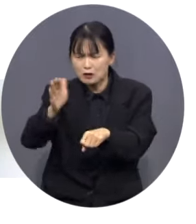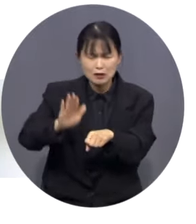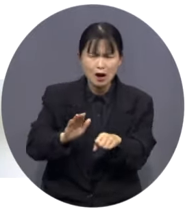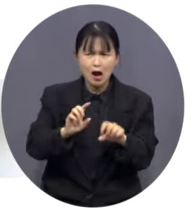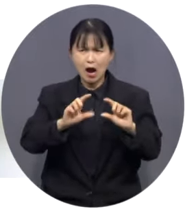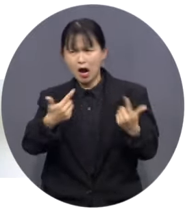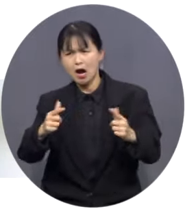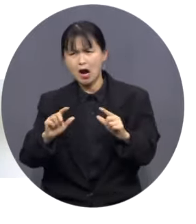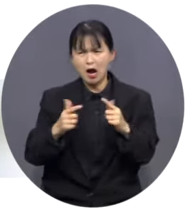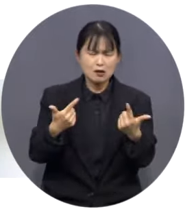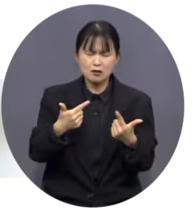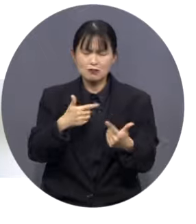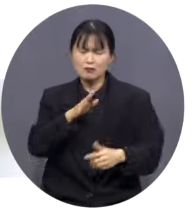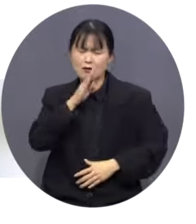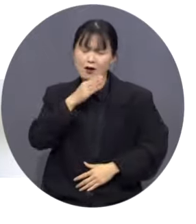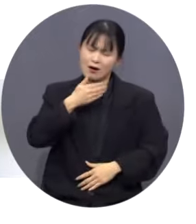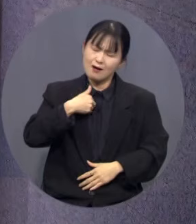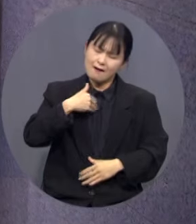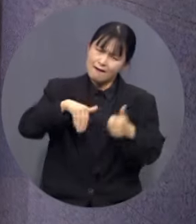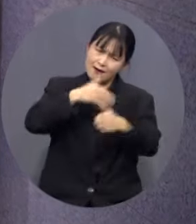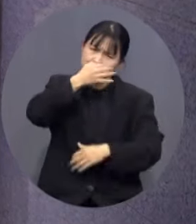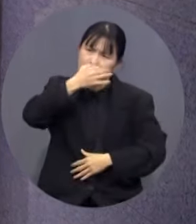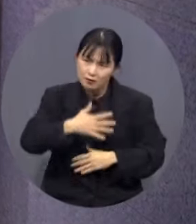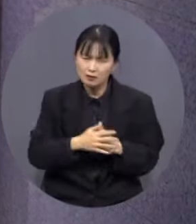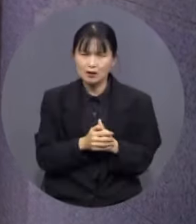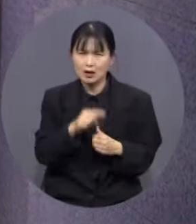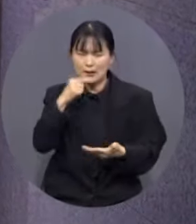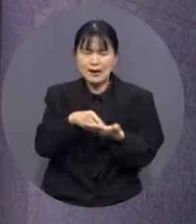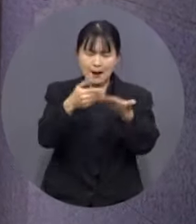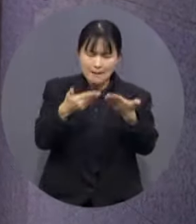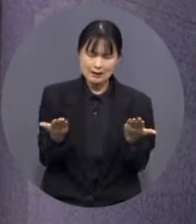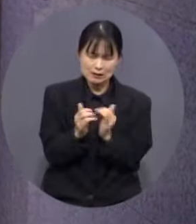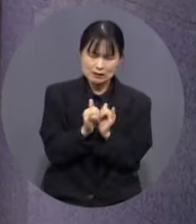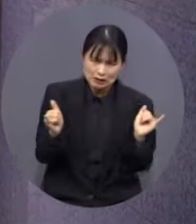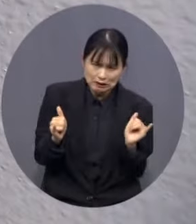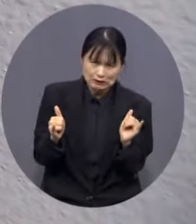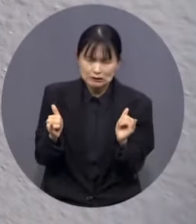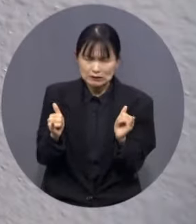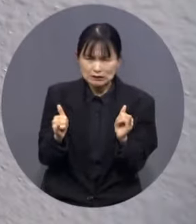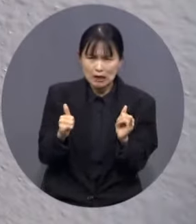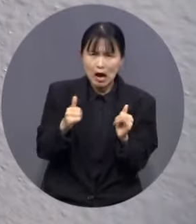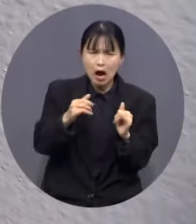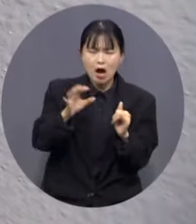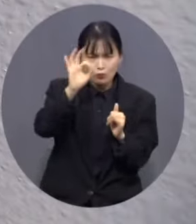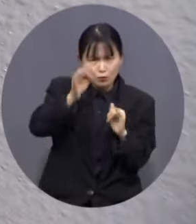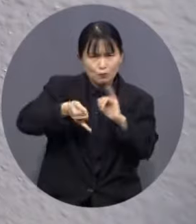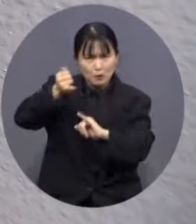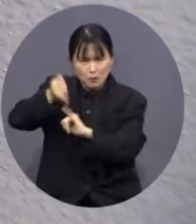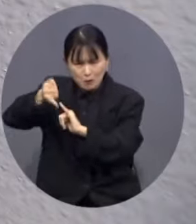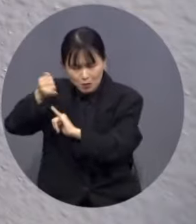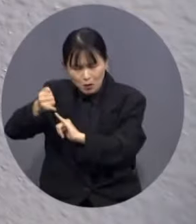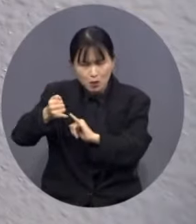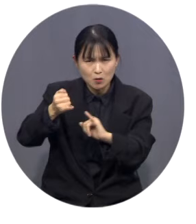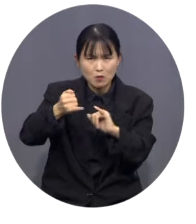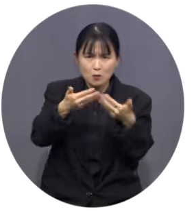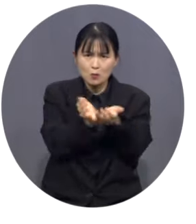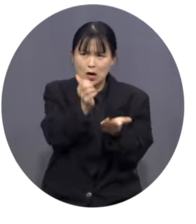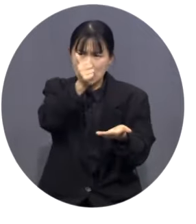아니라는 말씀을 내가 정말 드립니다. 피해를 입은 직원들은 임금 체불과 직장 내 갑질 등으로 회장을